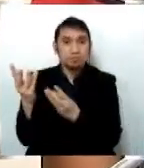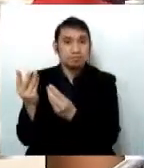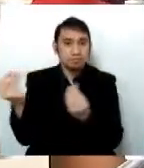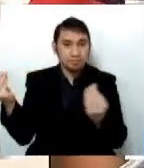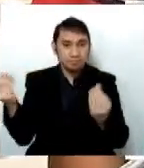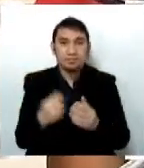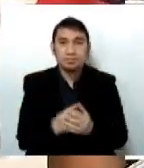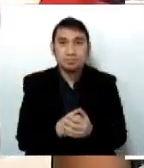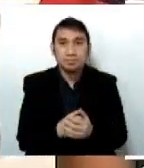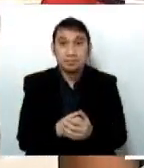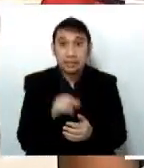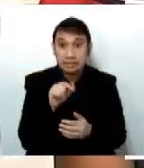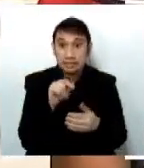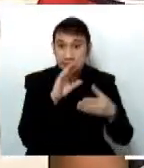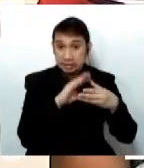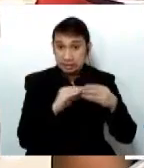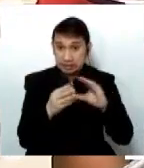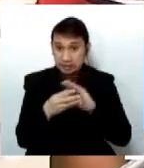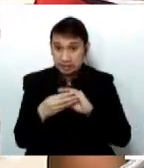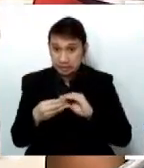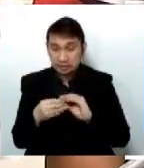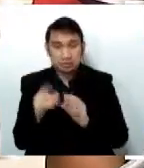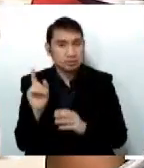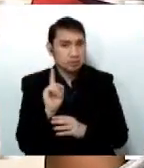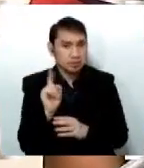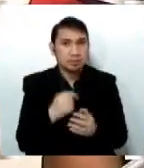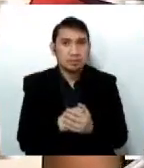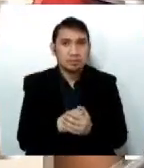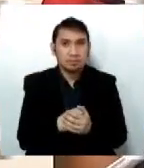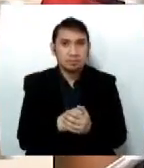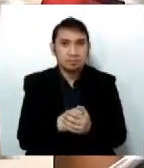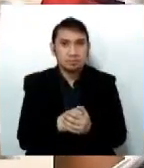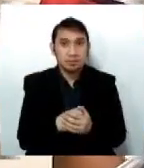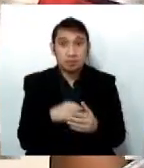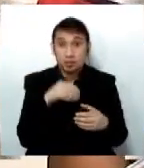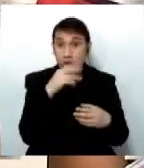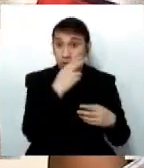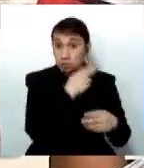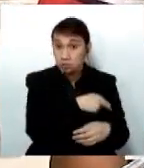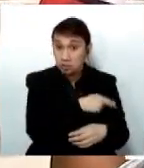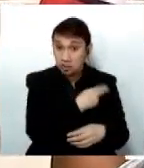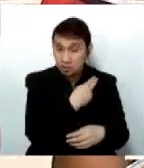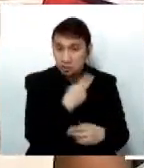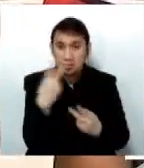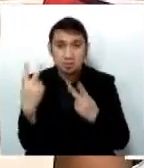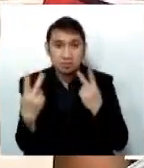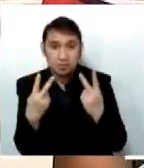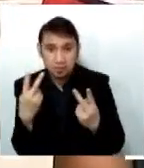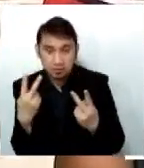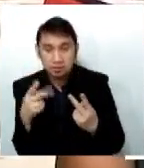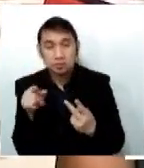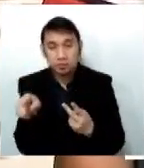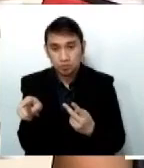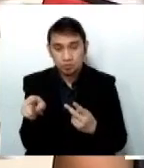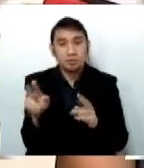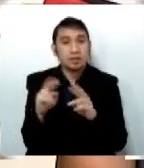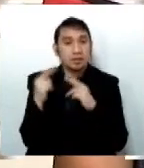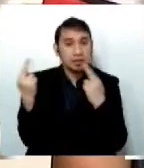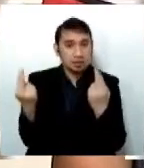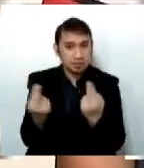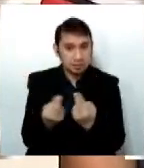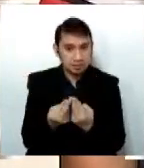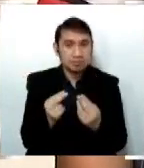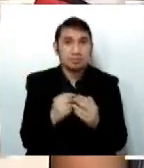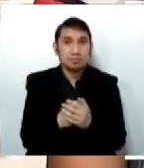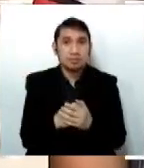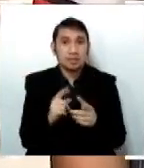nung mga seso ng City Hall sa hospital din, dumalaw. Dumalaw daw po sa kamag-anak. Then pagbalik